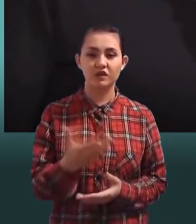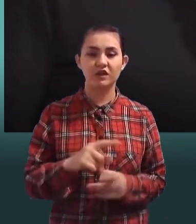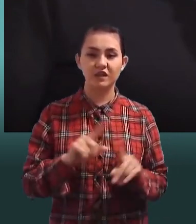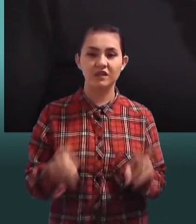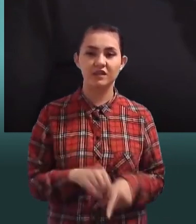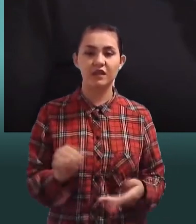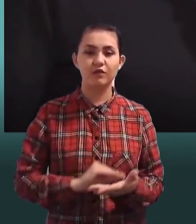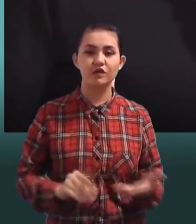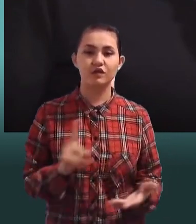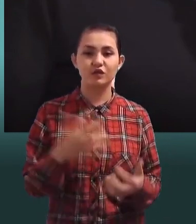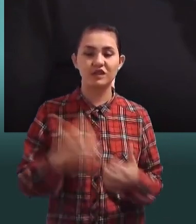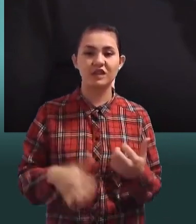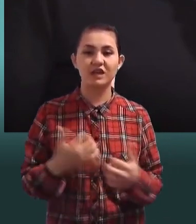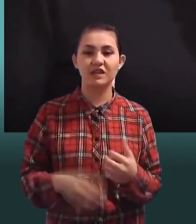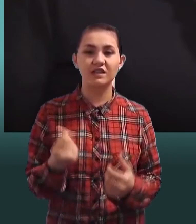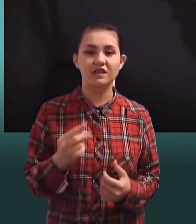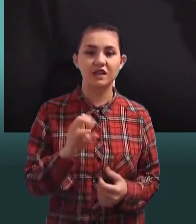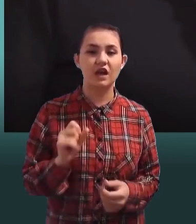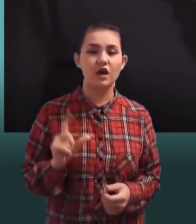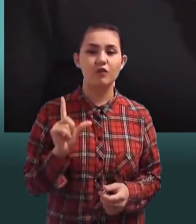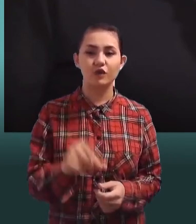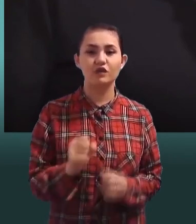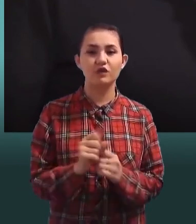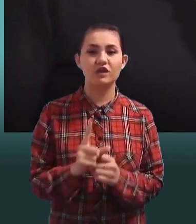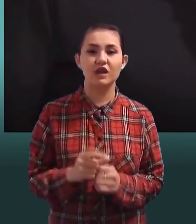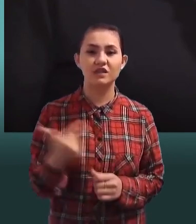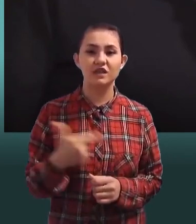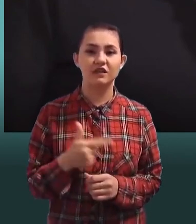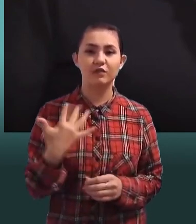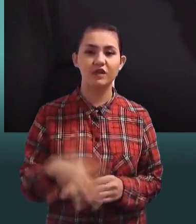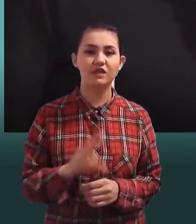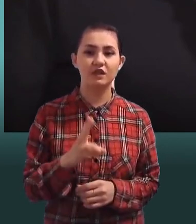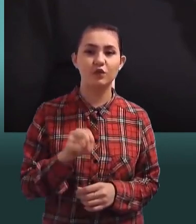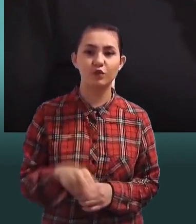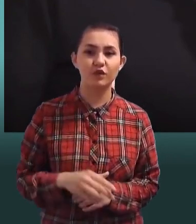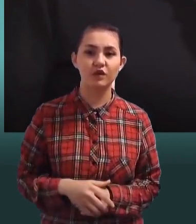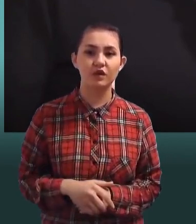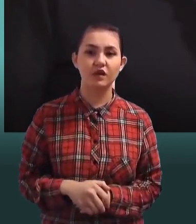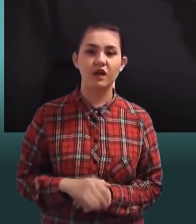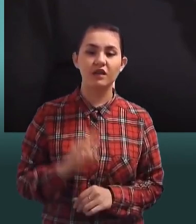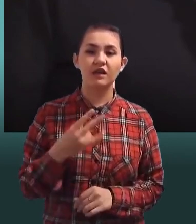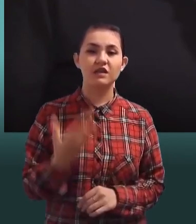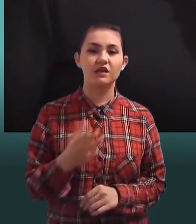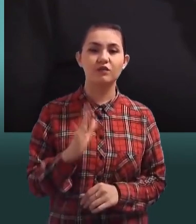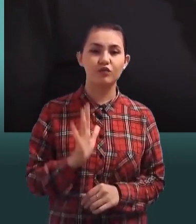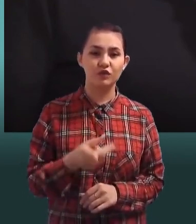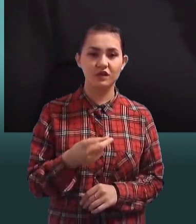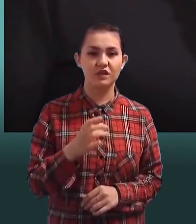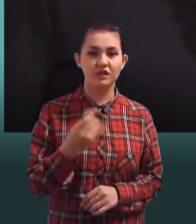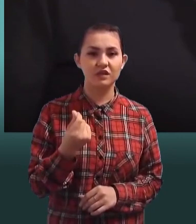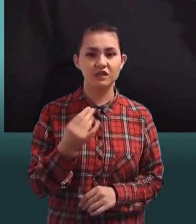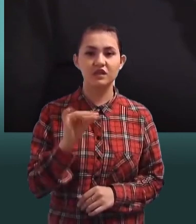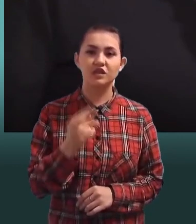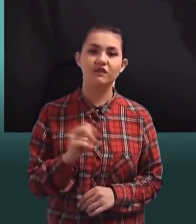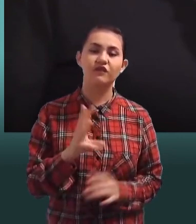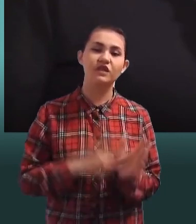що середня ціна на проїзд – це 11 гривень 50 копійок. На такій сумі будете настоювати, чи 8 гривень